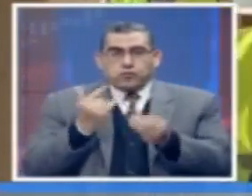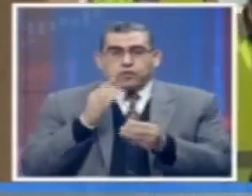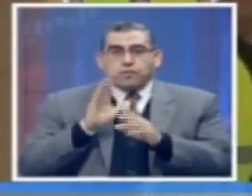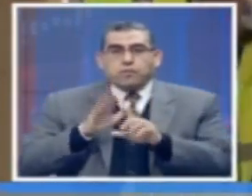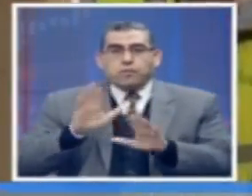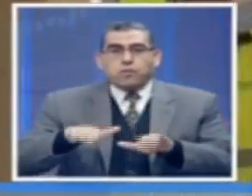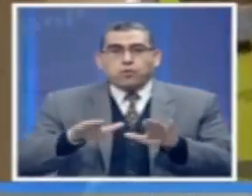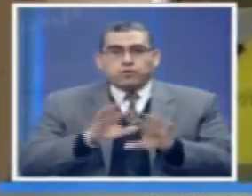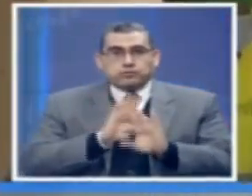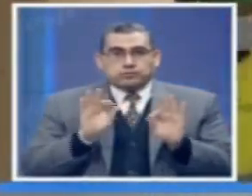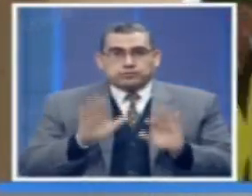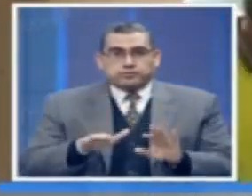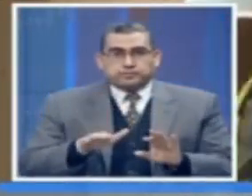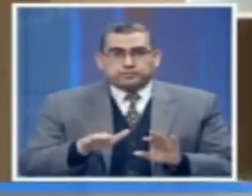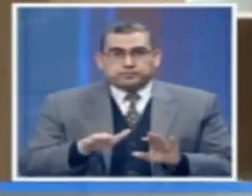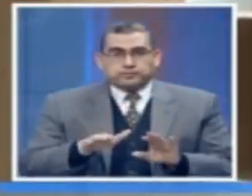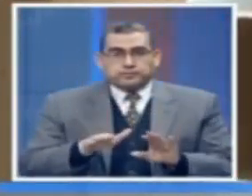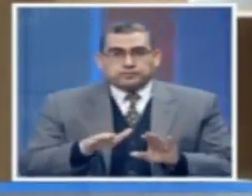على